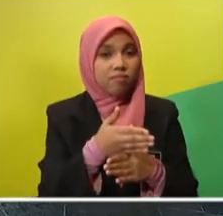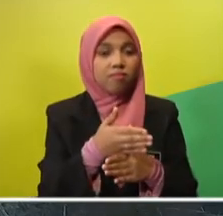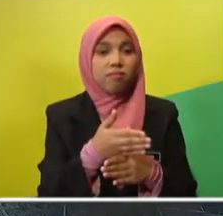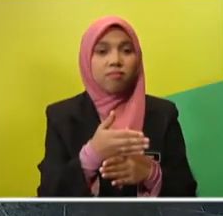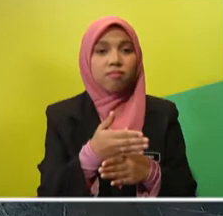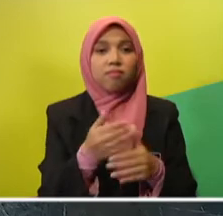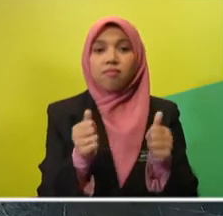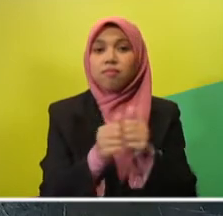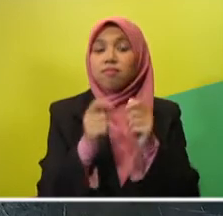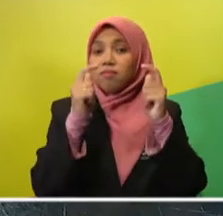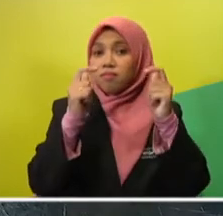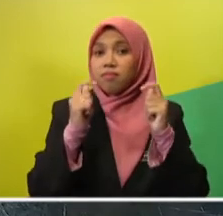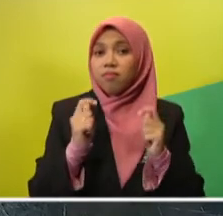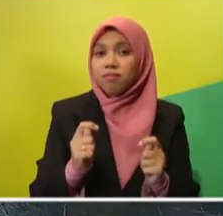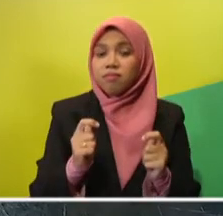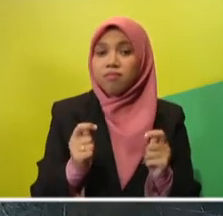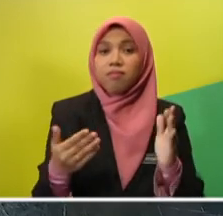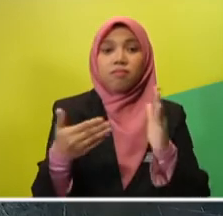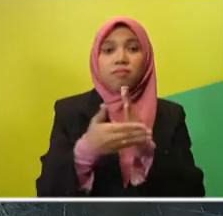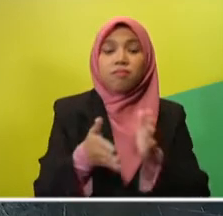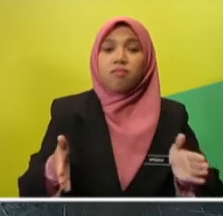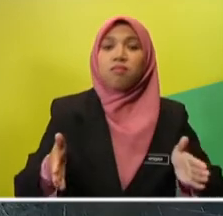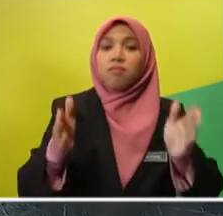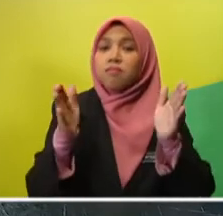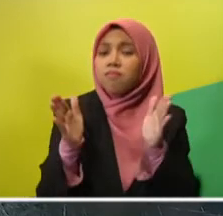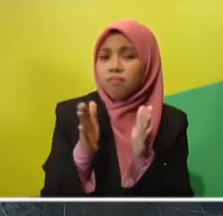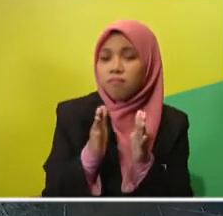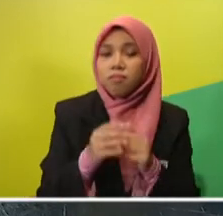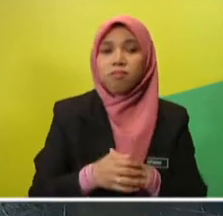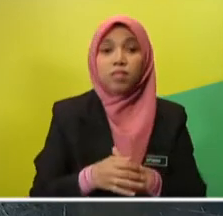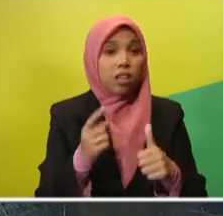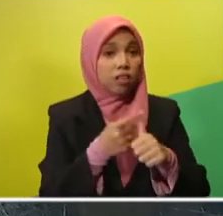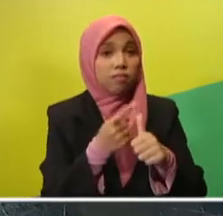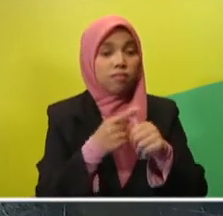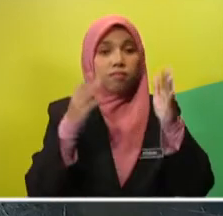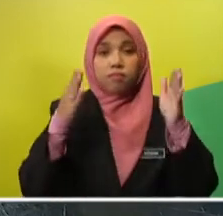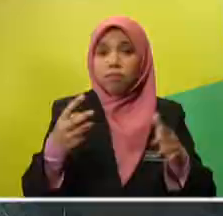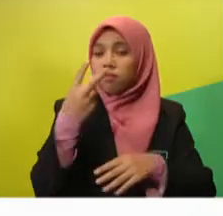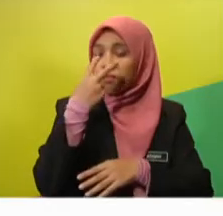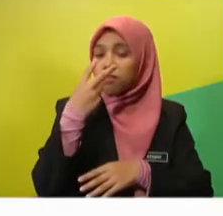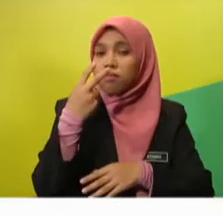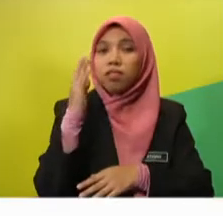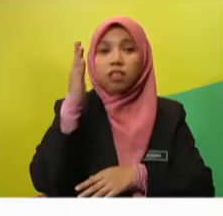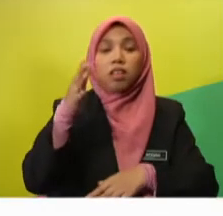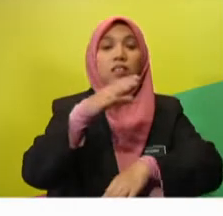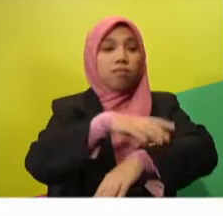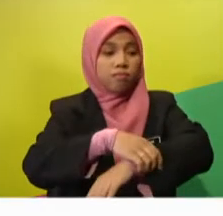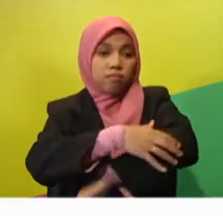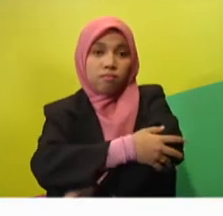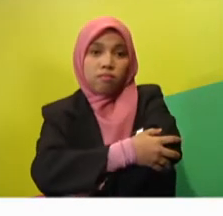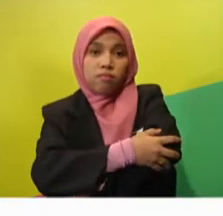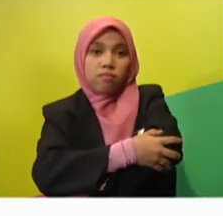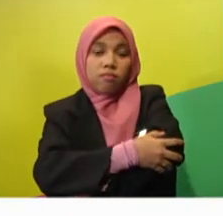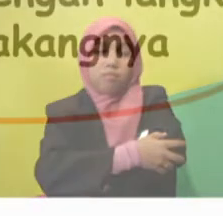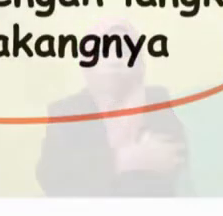teknik bergerak melalui lorong sempit dengan pemandu celik. Yang pertama, klien akan memegang siku pemandu celik dan berdiri setengah langkah di belakangnya.